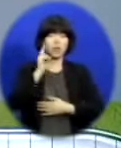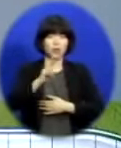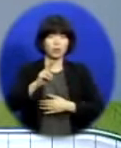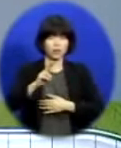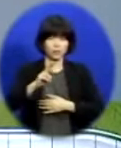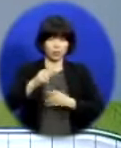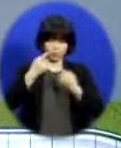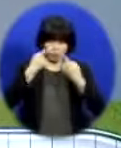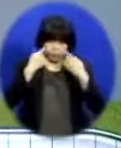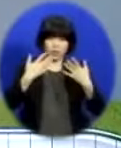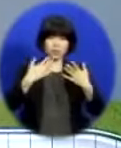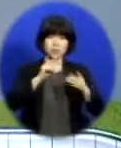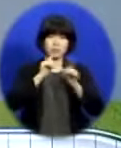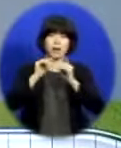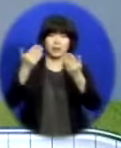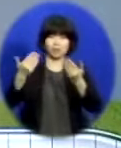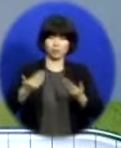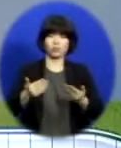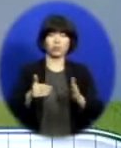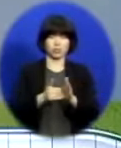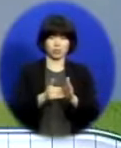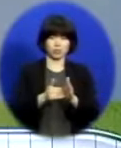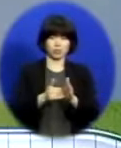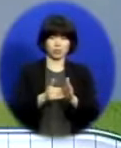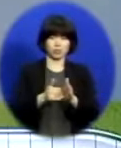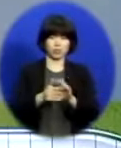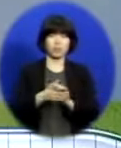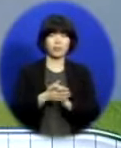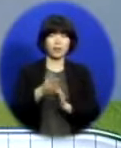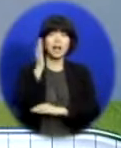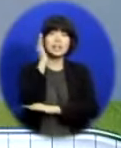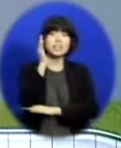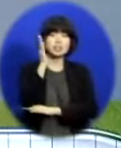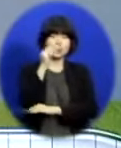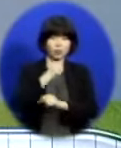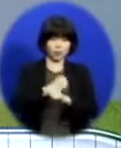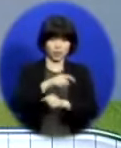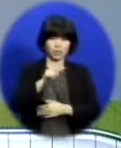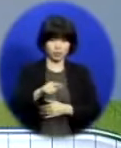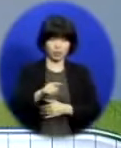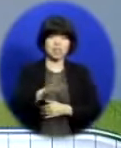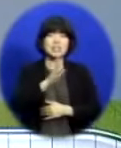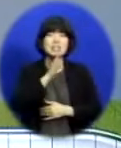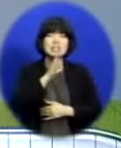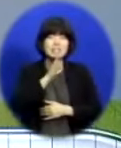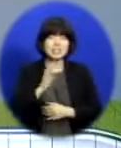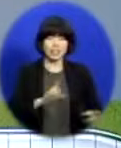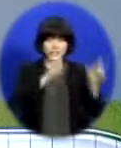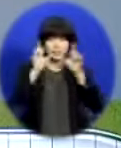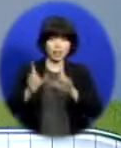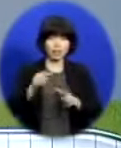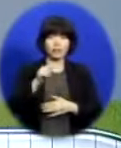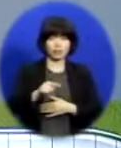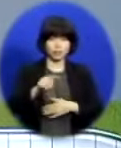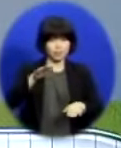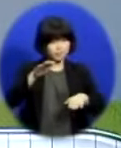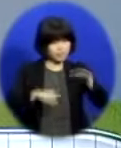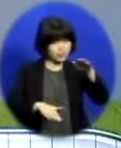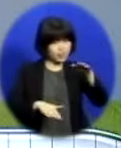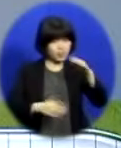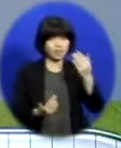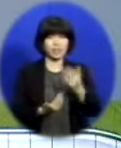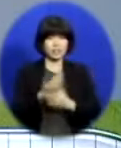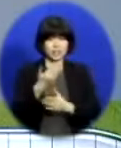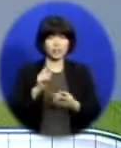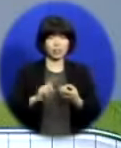선명하게 말씀하셨습니다 설교하는 것과 실제로 사는 것에 차이가 생기는